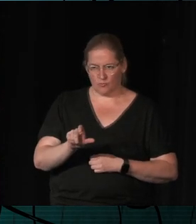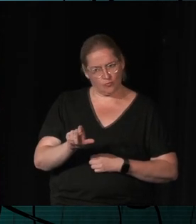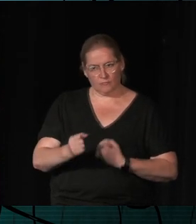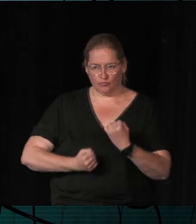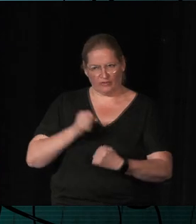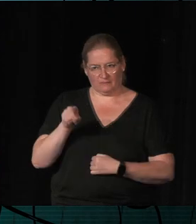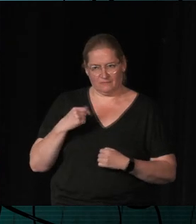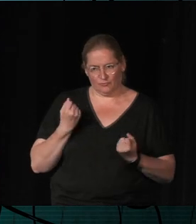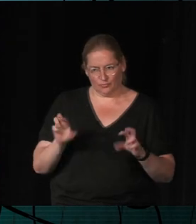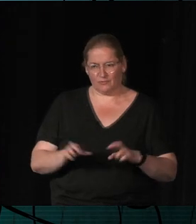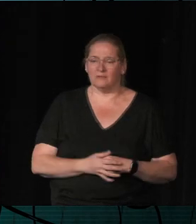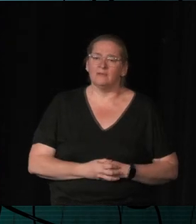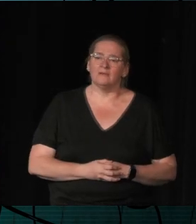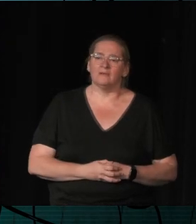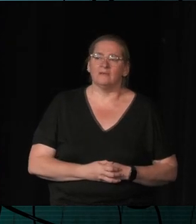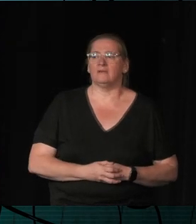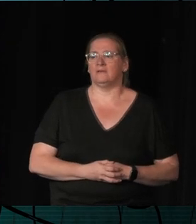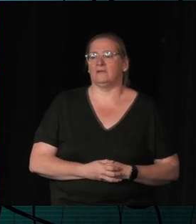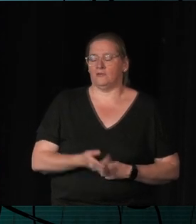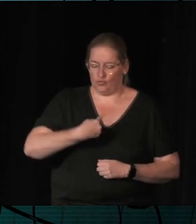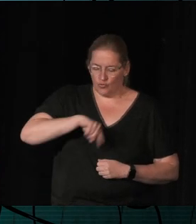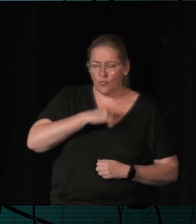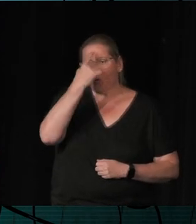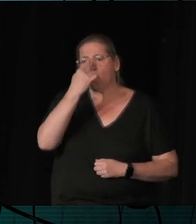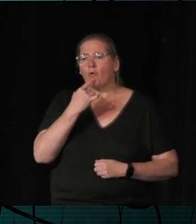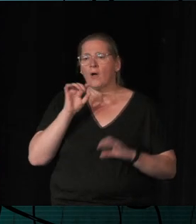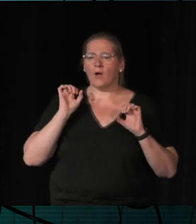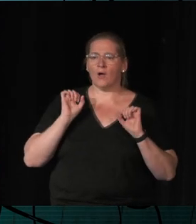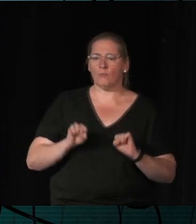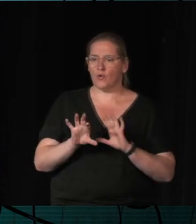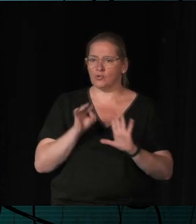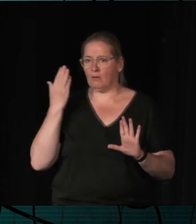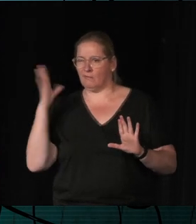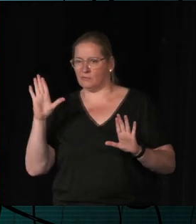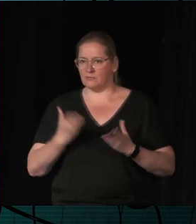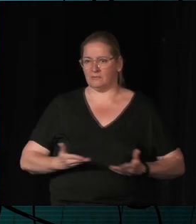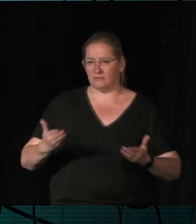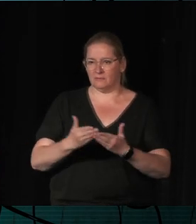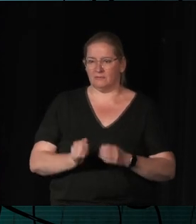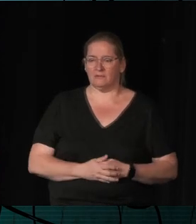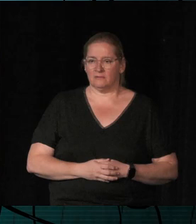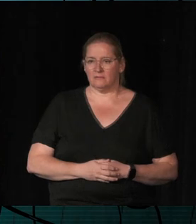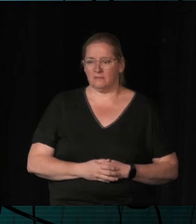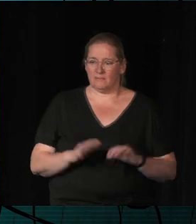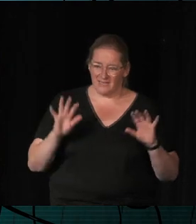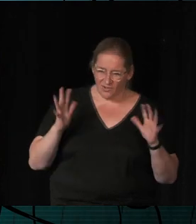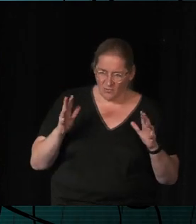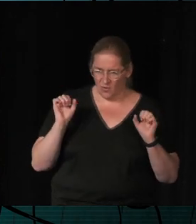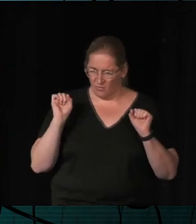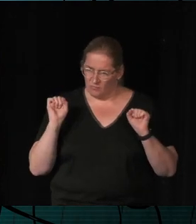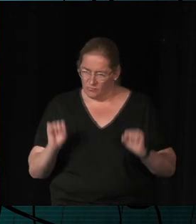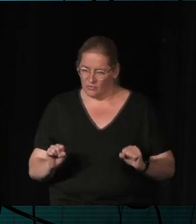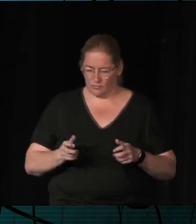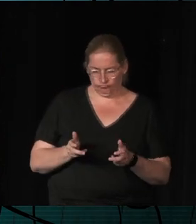Nous, notre but, et là où on va avoir cette illusion de choix, c'est comment on va arrondir les angles, comment on va peut-être faire en